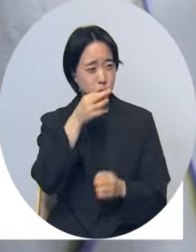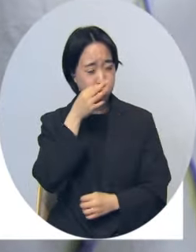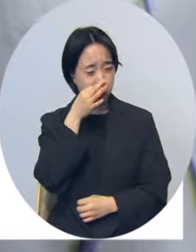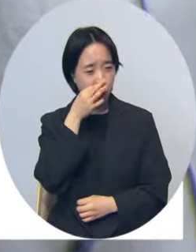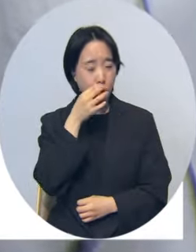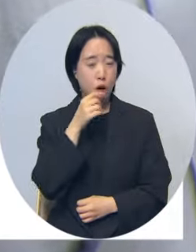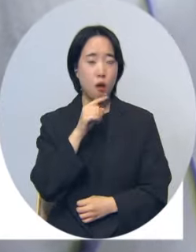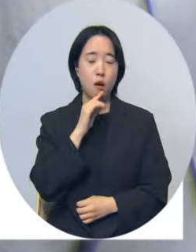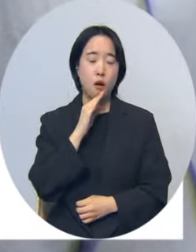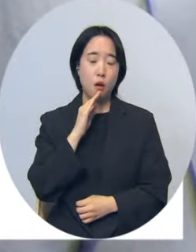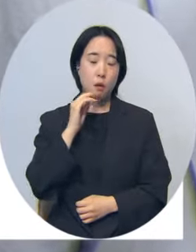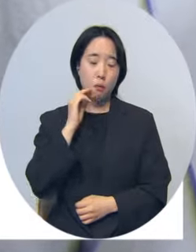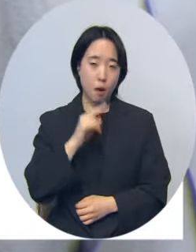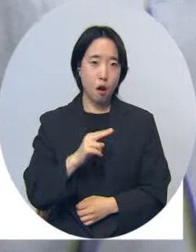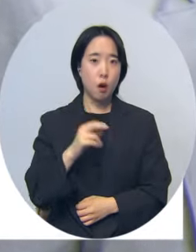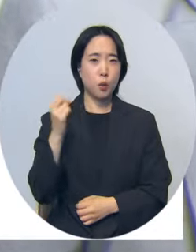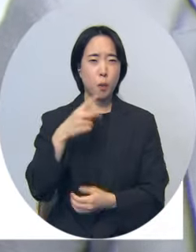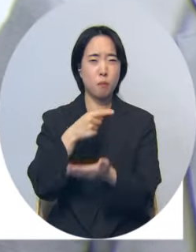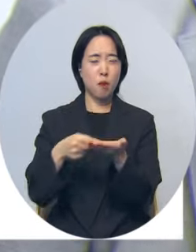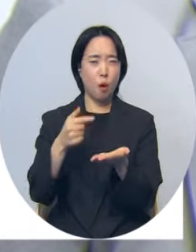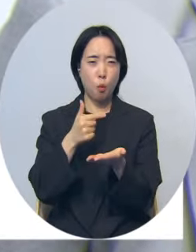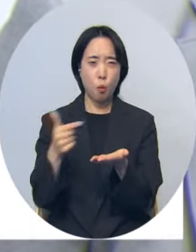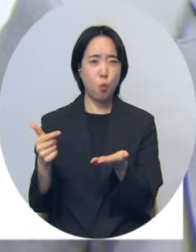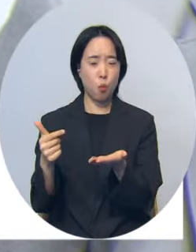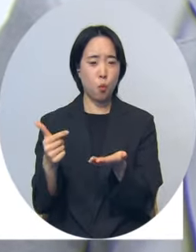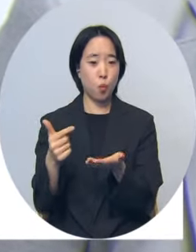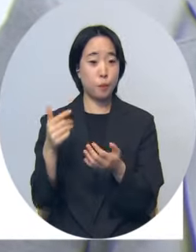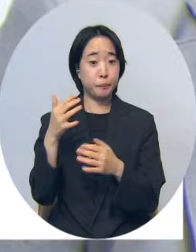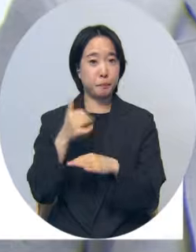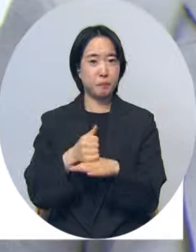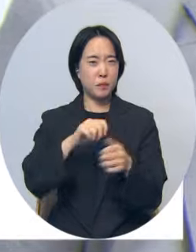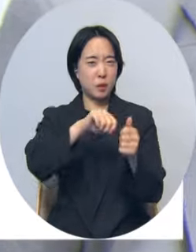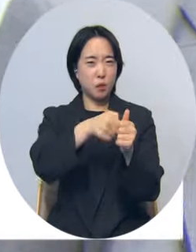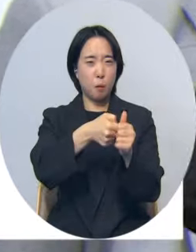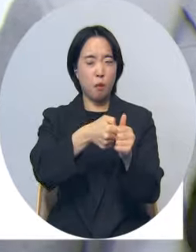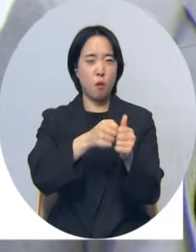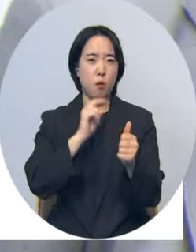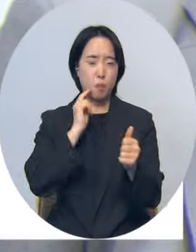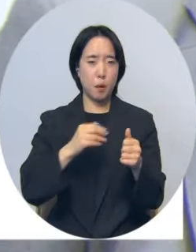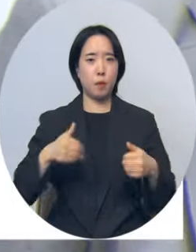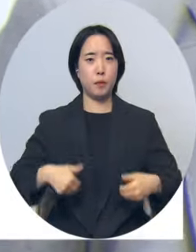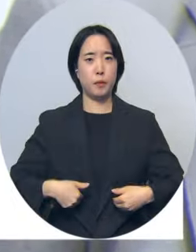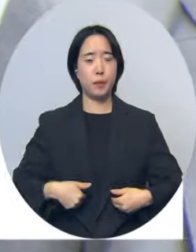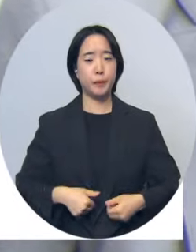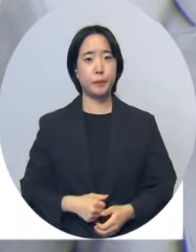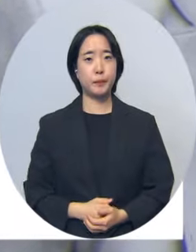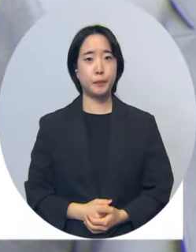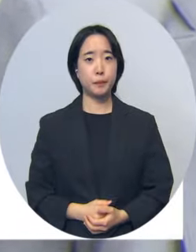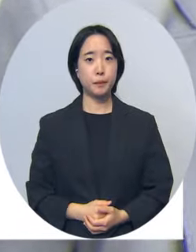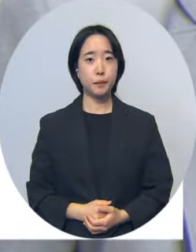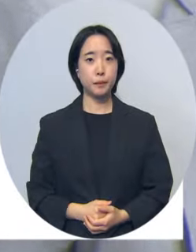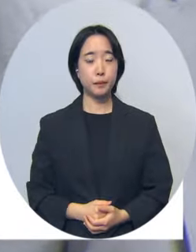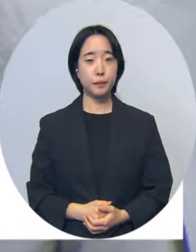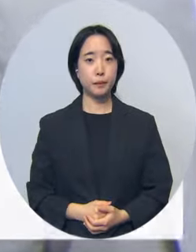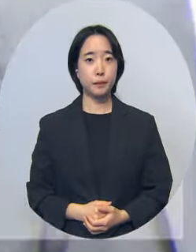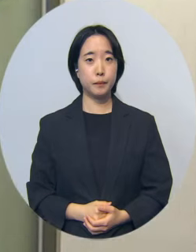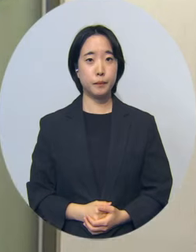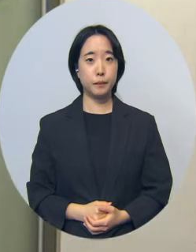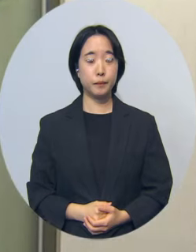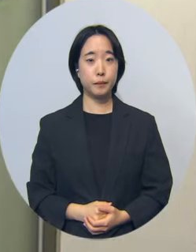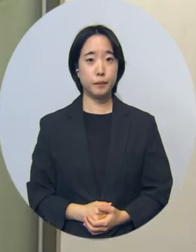아주 고의적이고 피해가 클 가능성이 많기 때문에 처벌 수위도 당연히 높을 수밖에 없다고 판단할 수